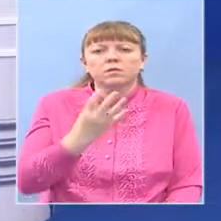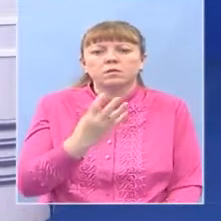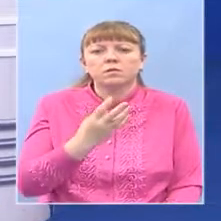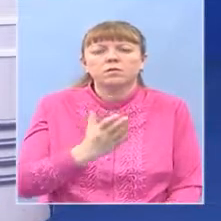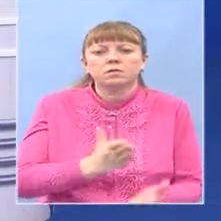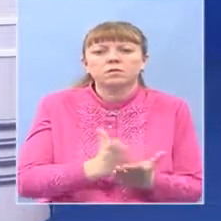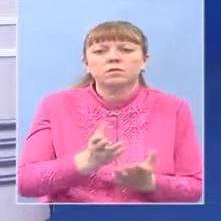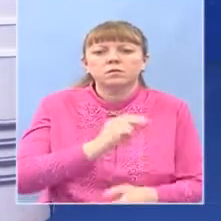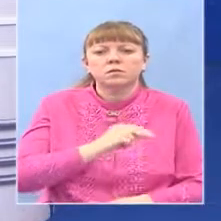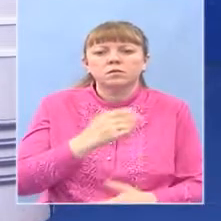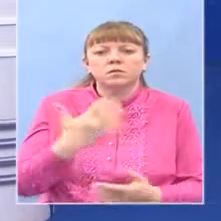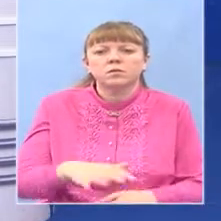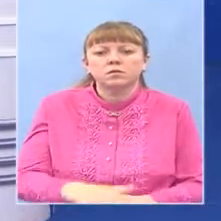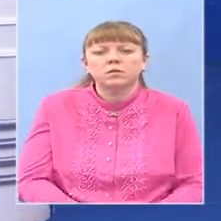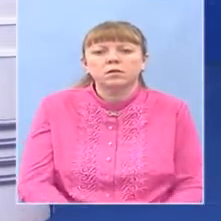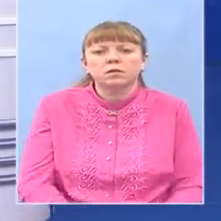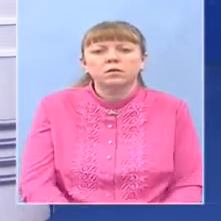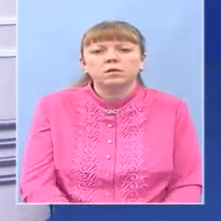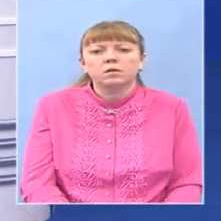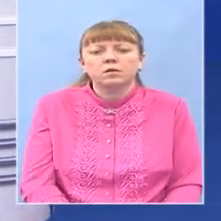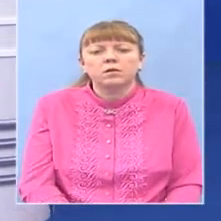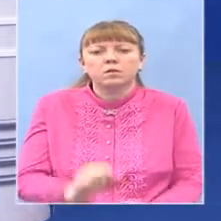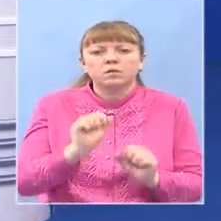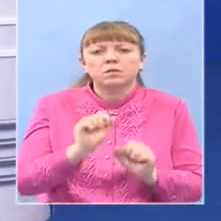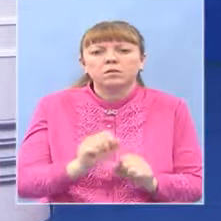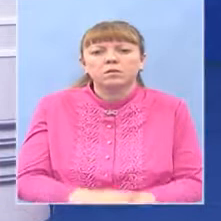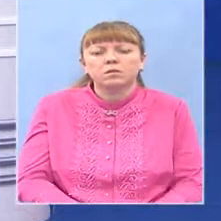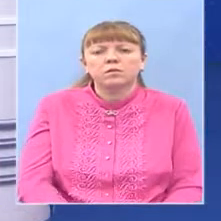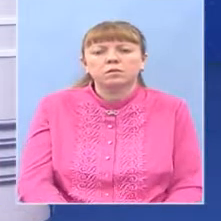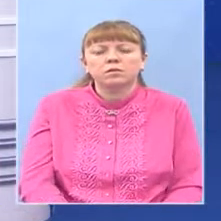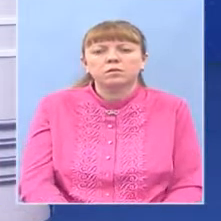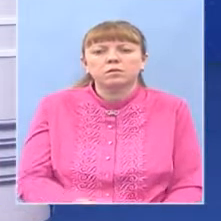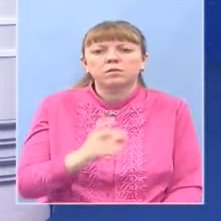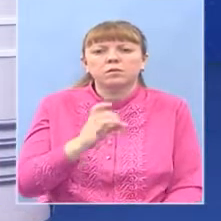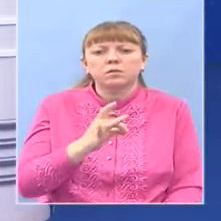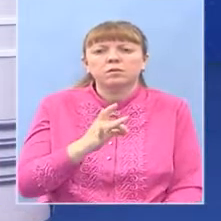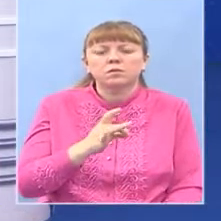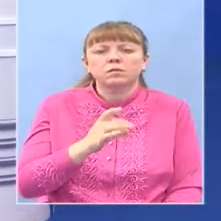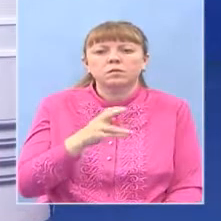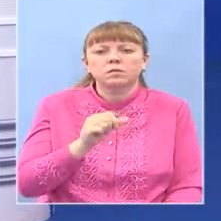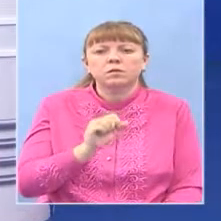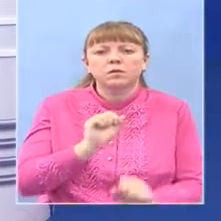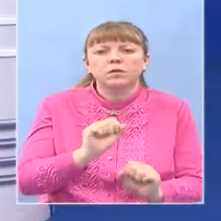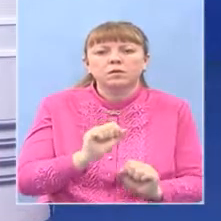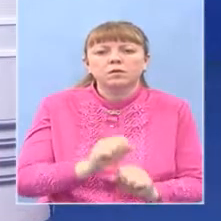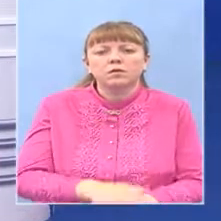сказала, работают уже, да, это вот там поддержка, есть там гендерная политика, поддержка